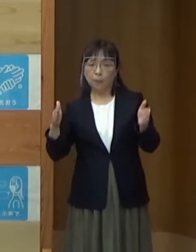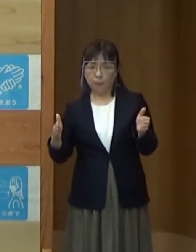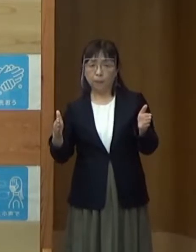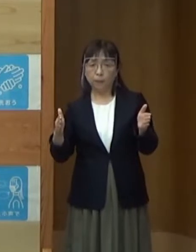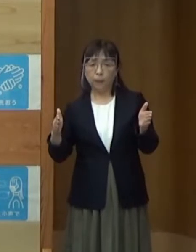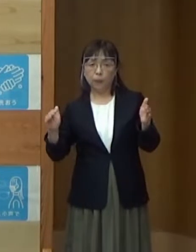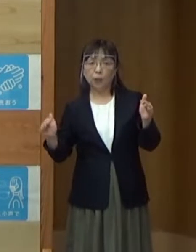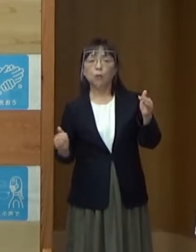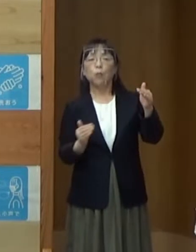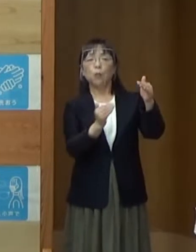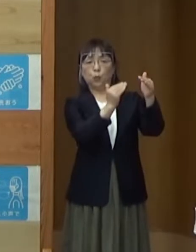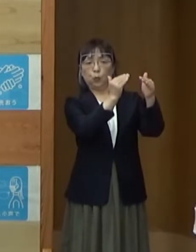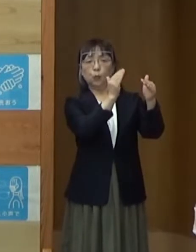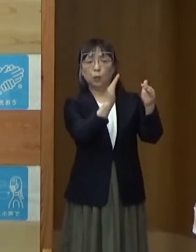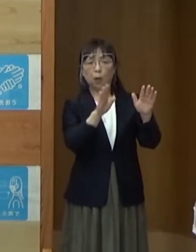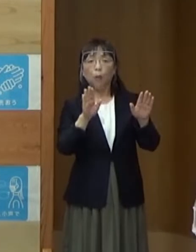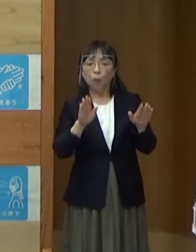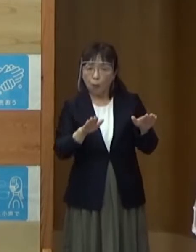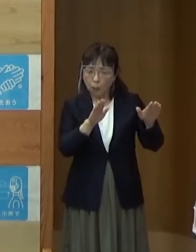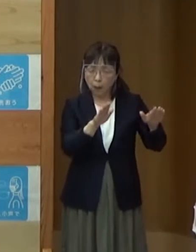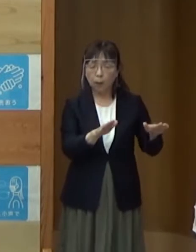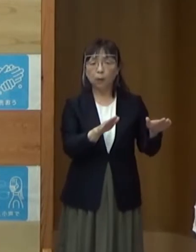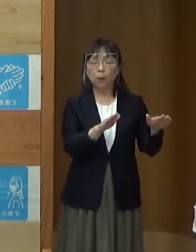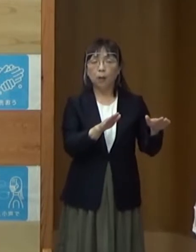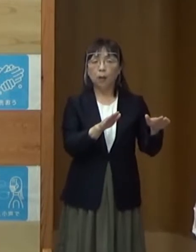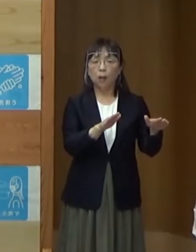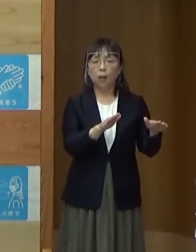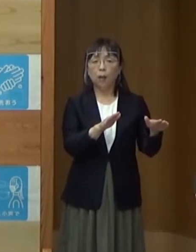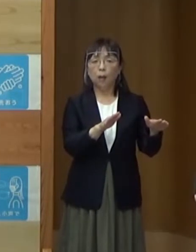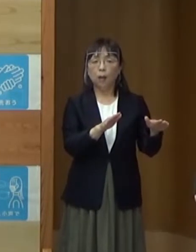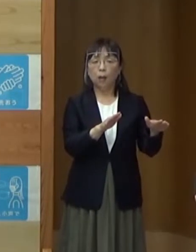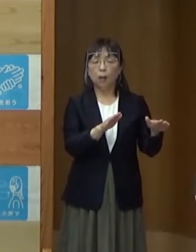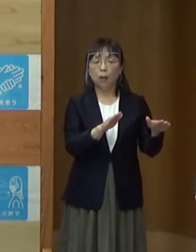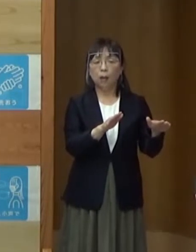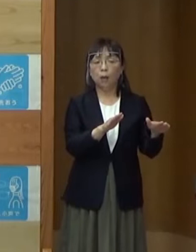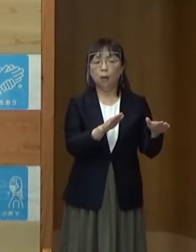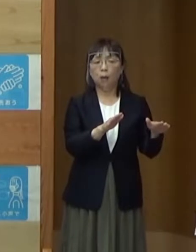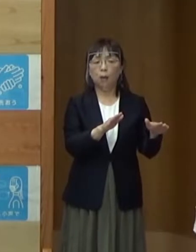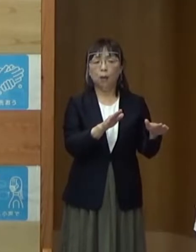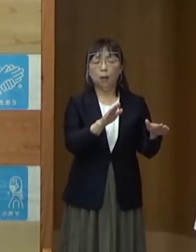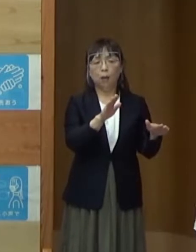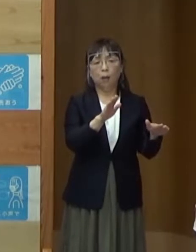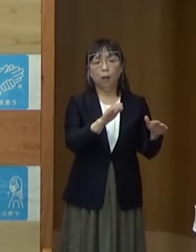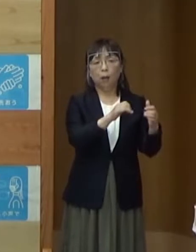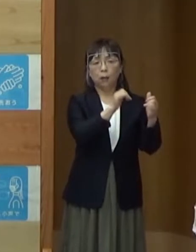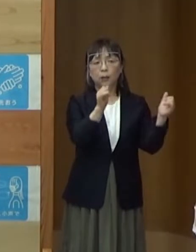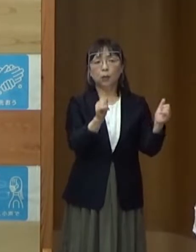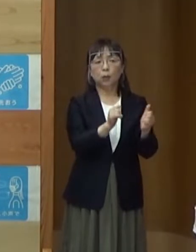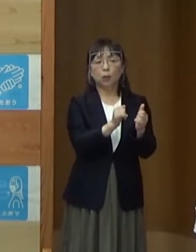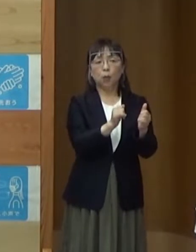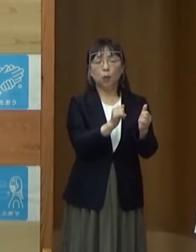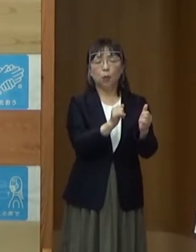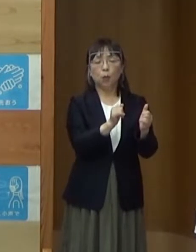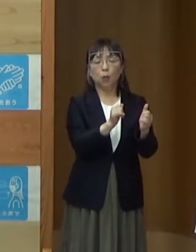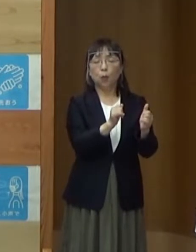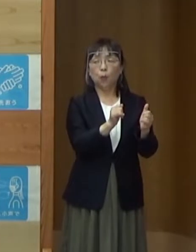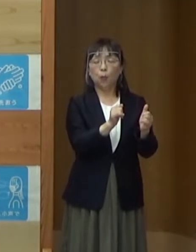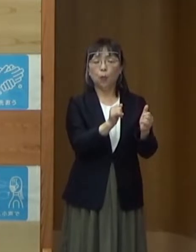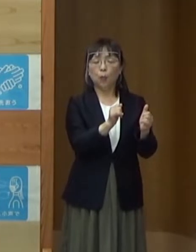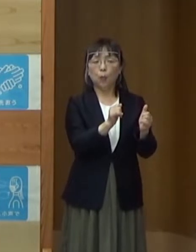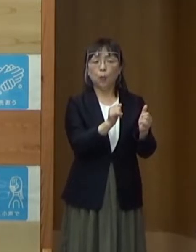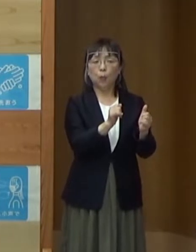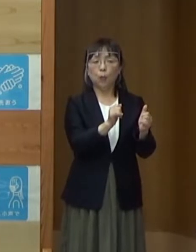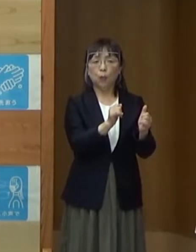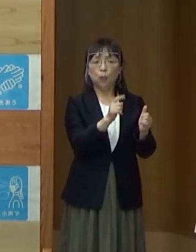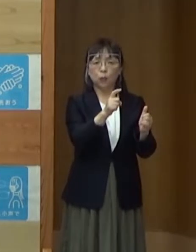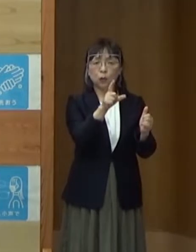人から20人、ところが今回については、人口10万人あたり、人口1万、あ、10